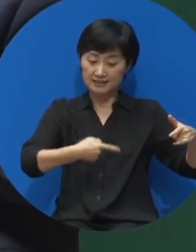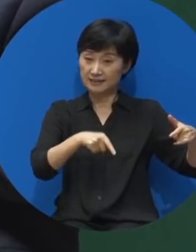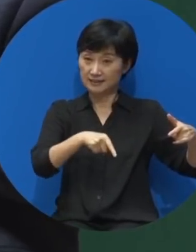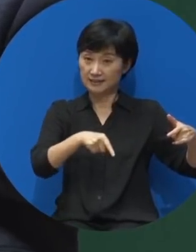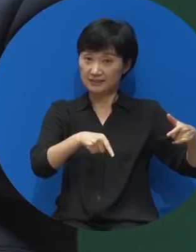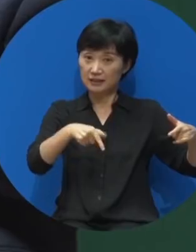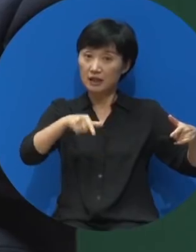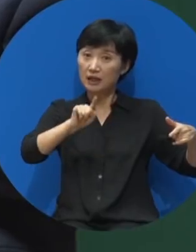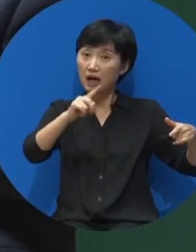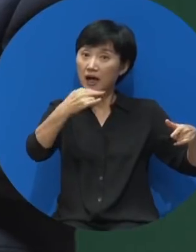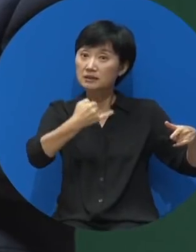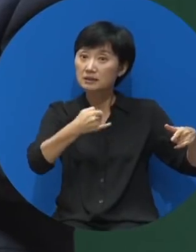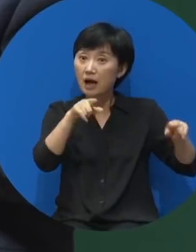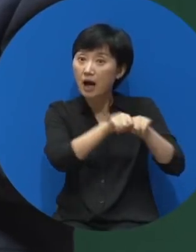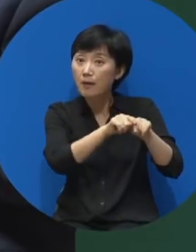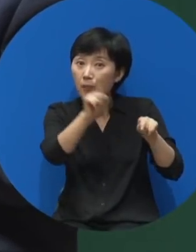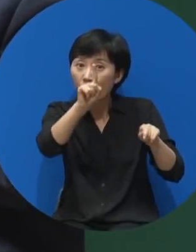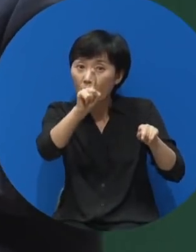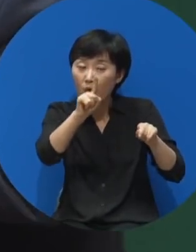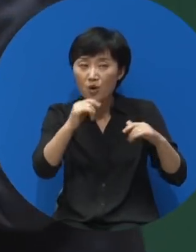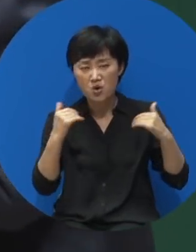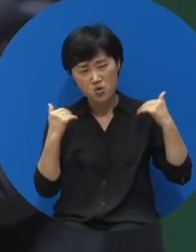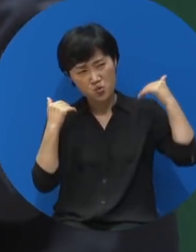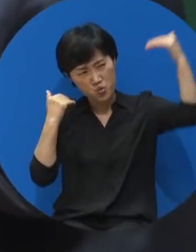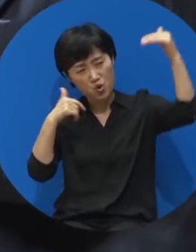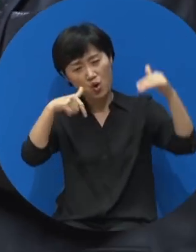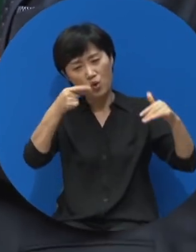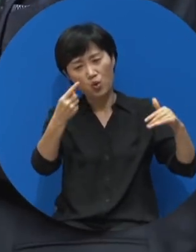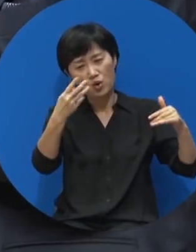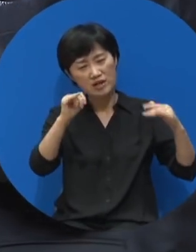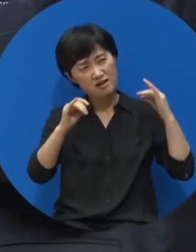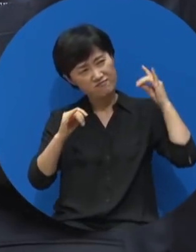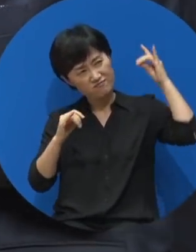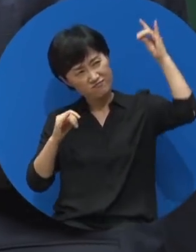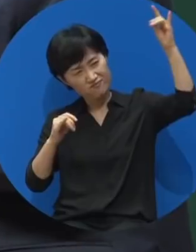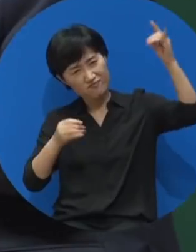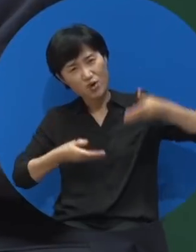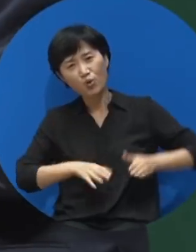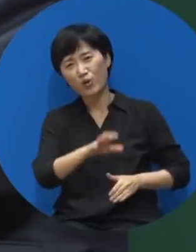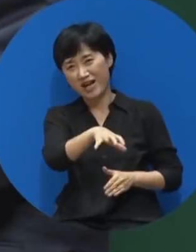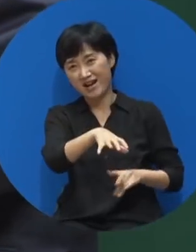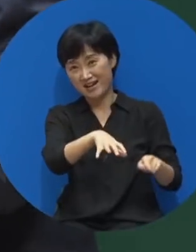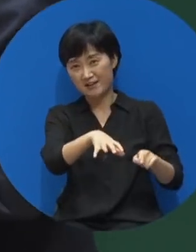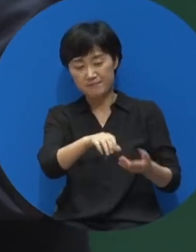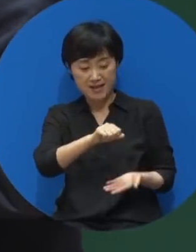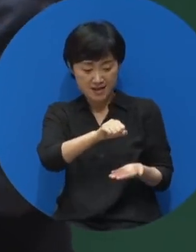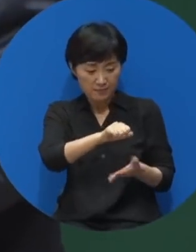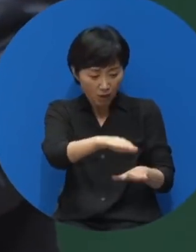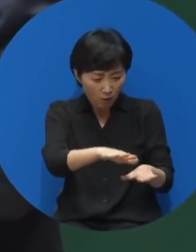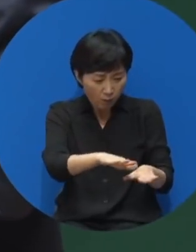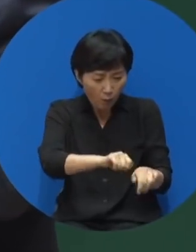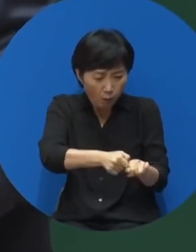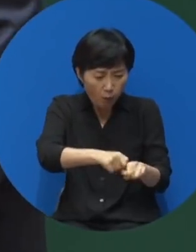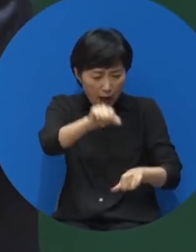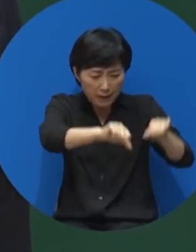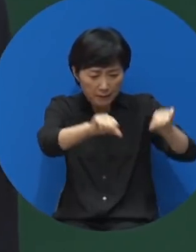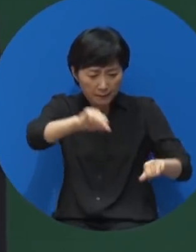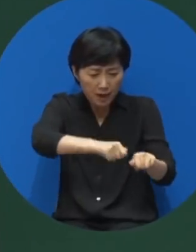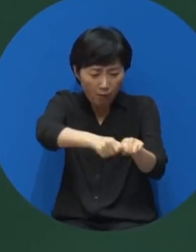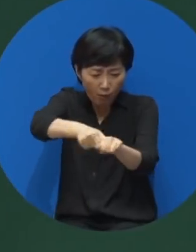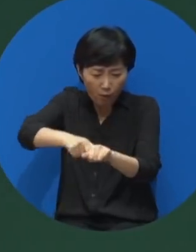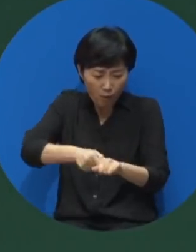这里是哪里呢? 골리앗 고향입니다. 是哥利亚的故乡。 그리고 가면 나를 쫓아간대. 거기 또 막 독종 재앙이 많은